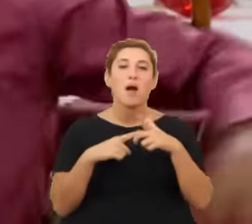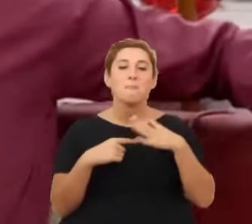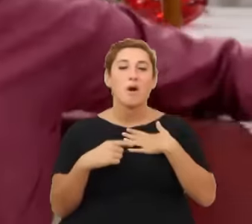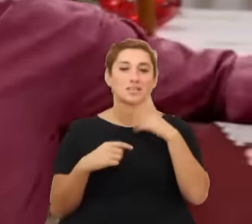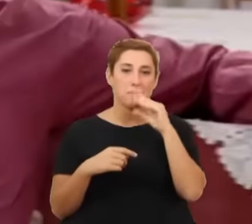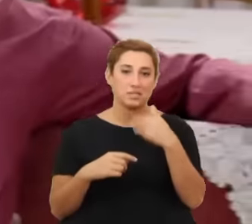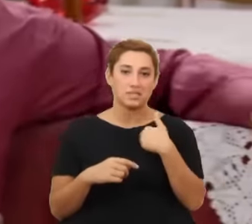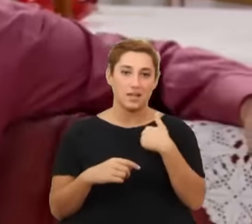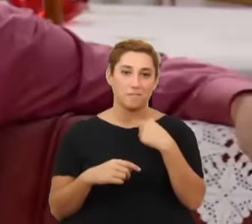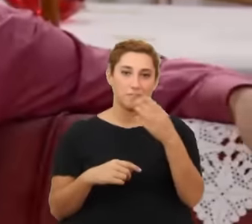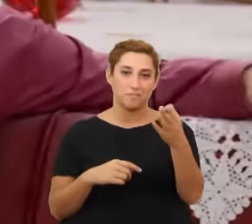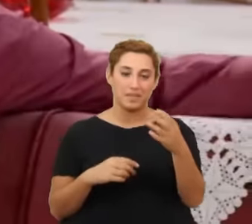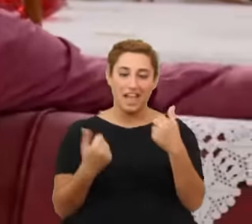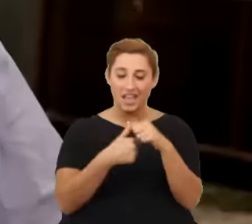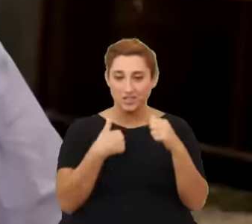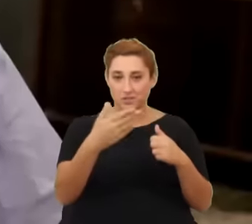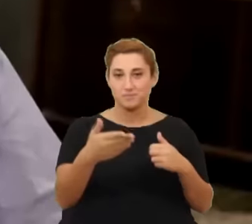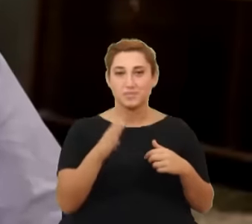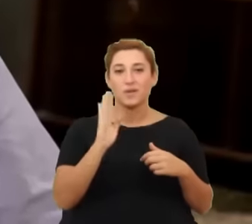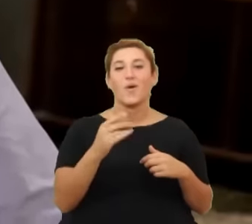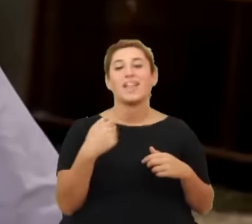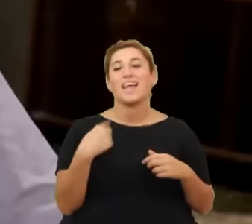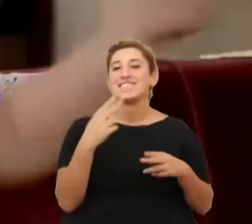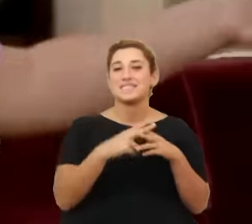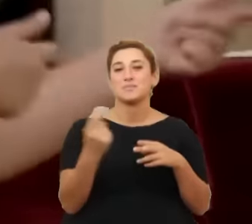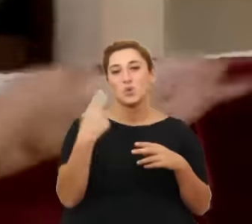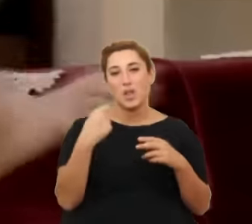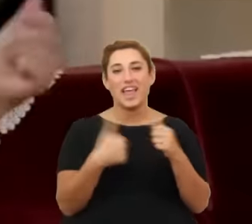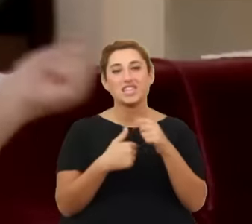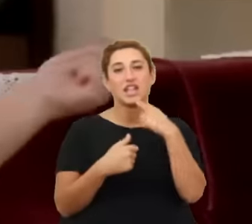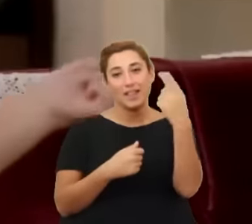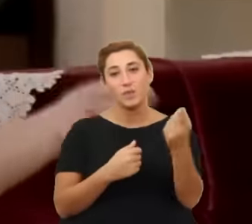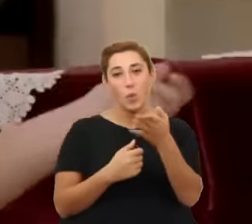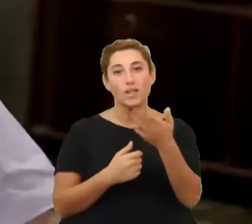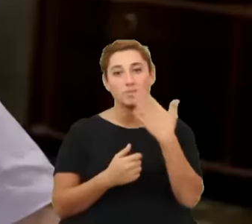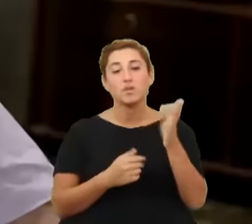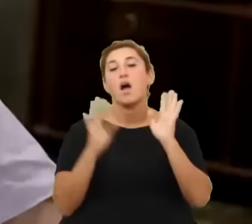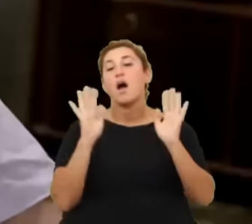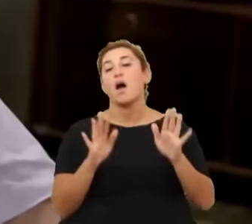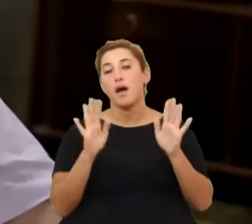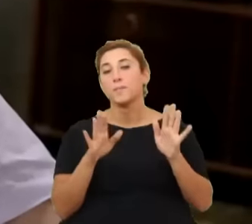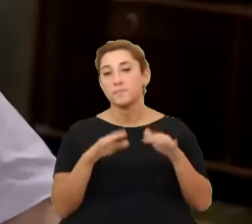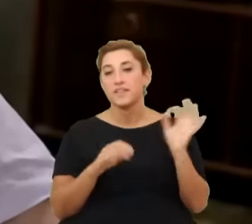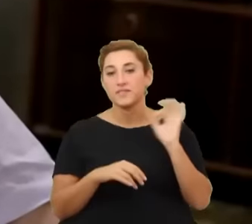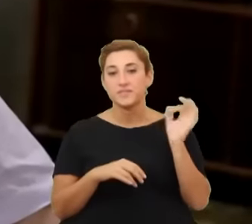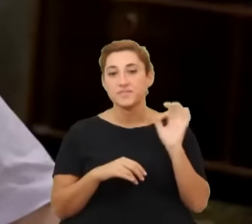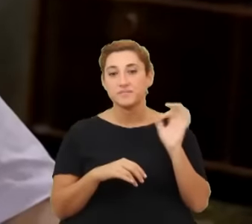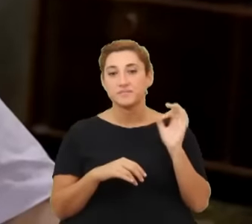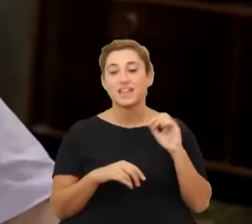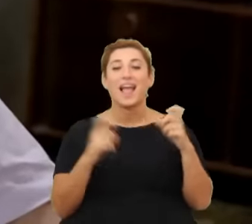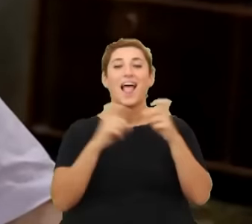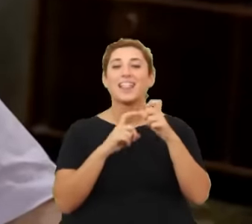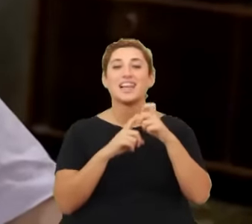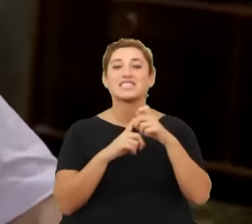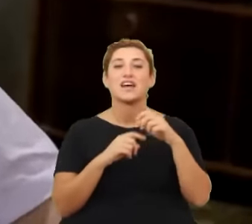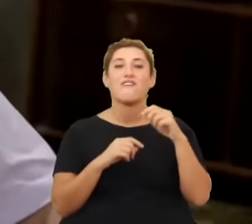pastamlar. Benim hanımla işte ya. Öyle hitap ediyor ya, eşin efendici, öyleymiş yani. Evet. Abi, evet, evet.